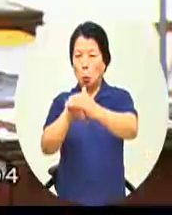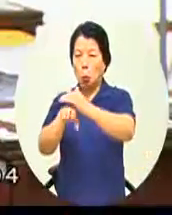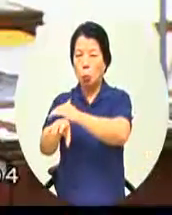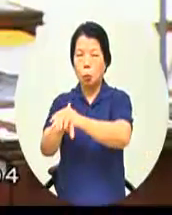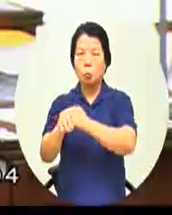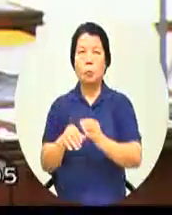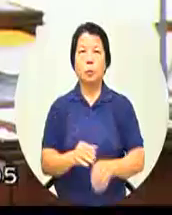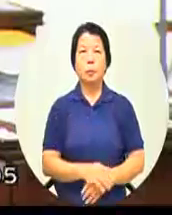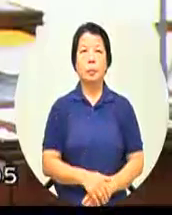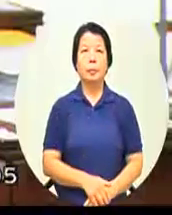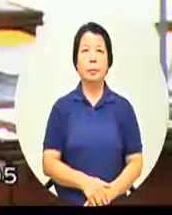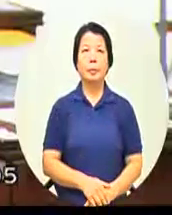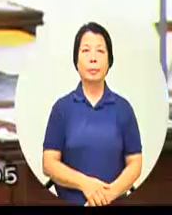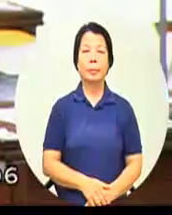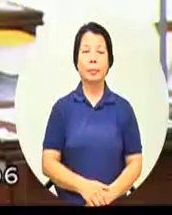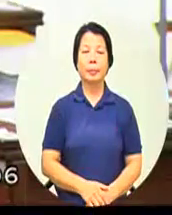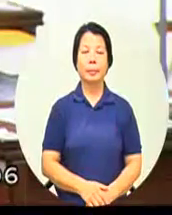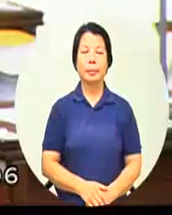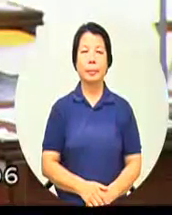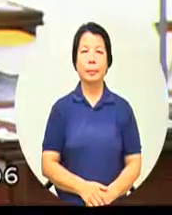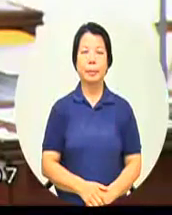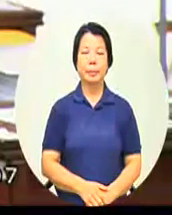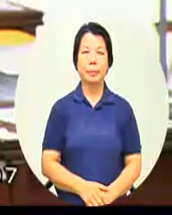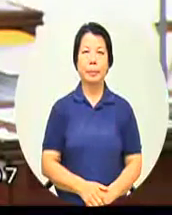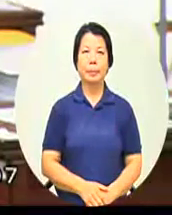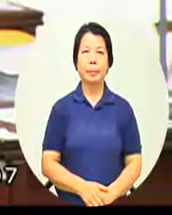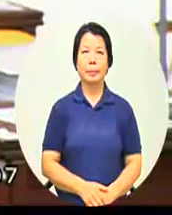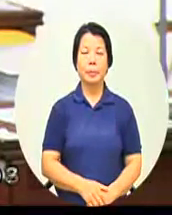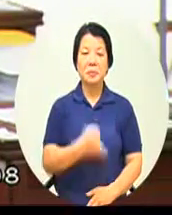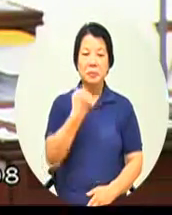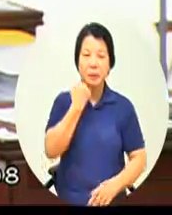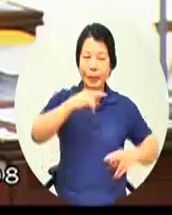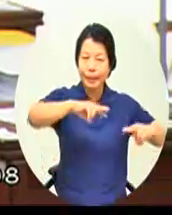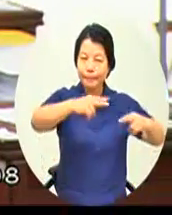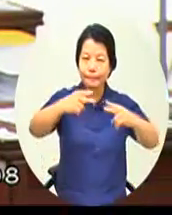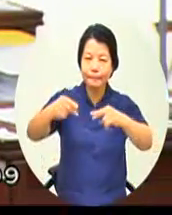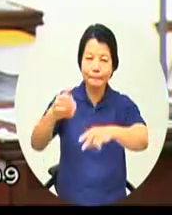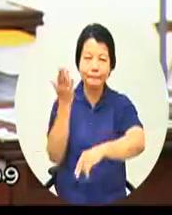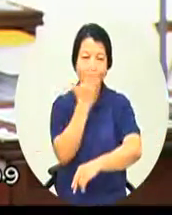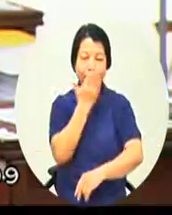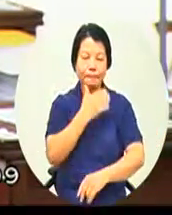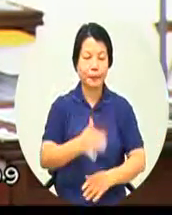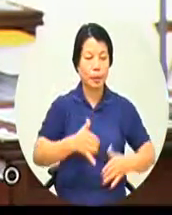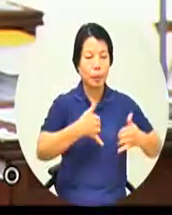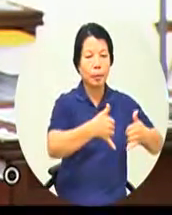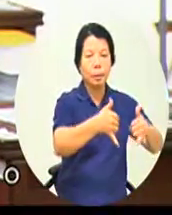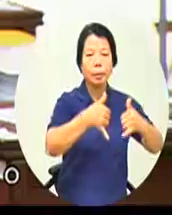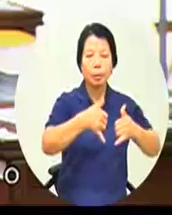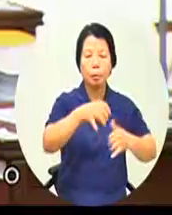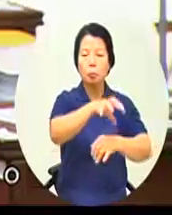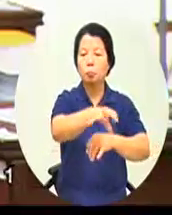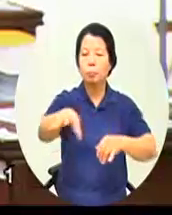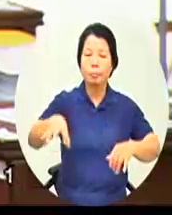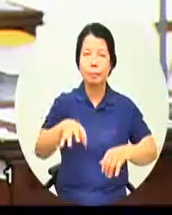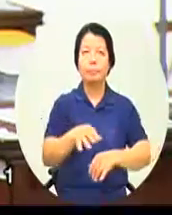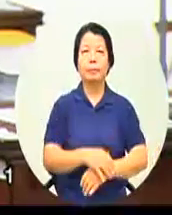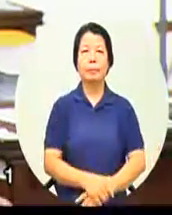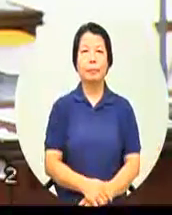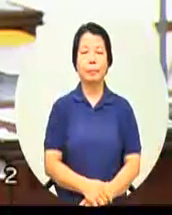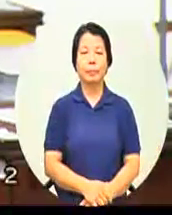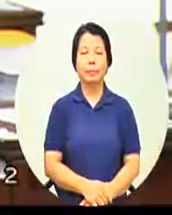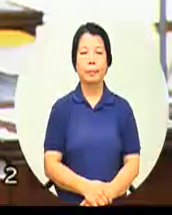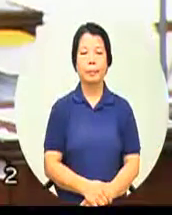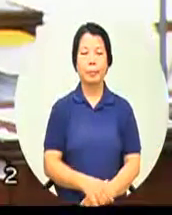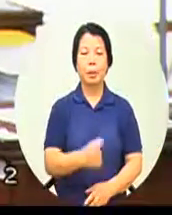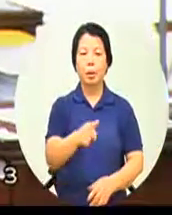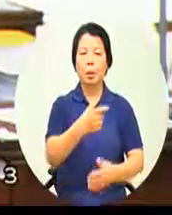是嘞也当伊啦。哦，但这改善的对不对？包括道路啦，各方面的对不对？吼，包括一些艺术的